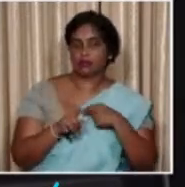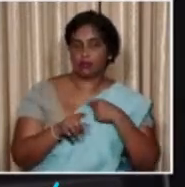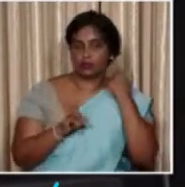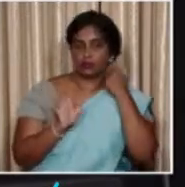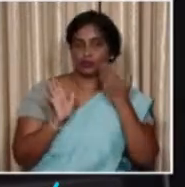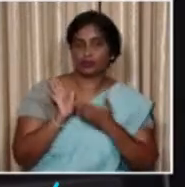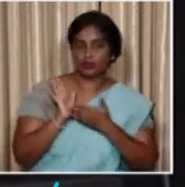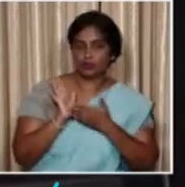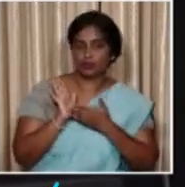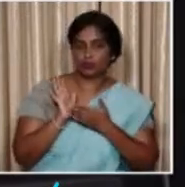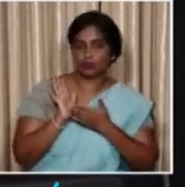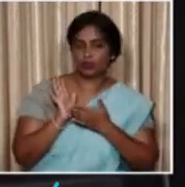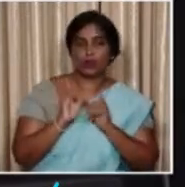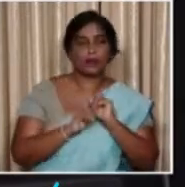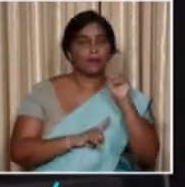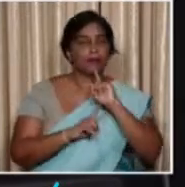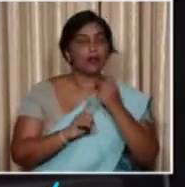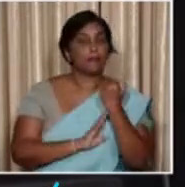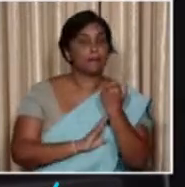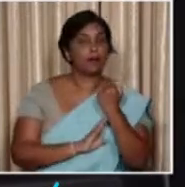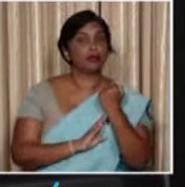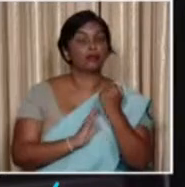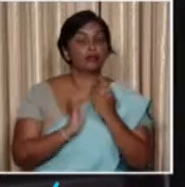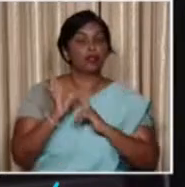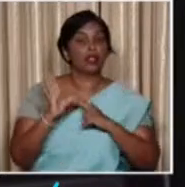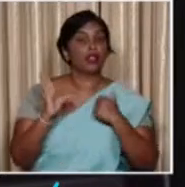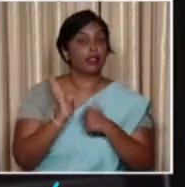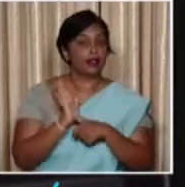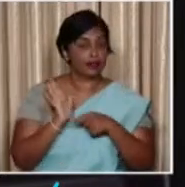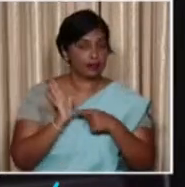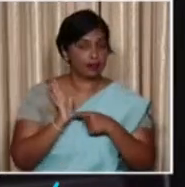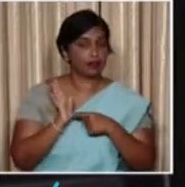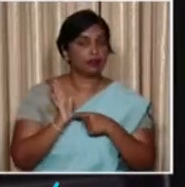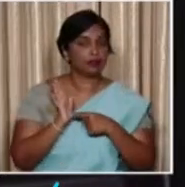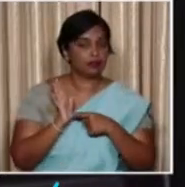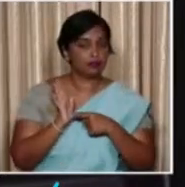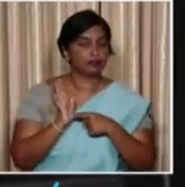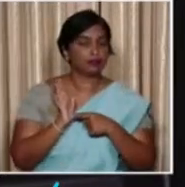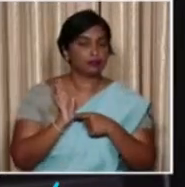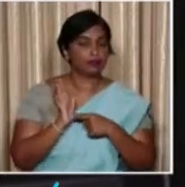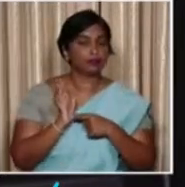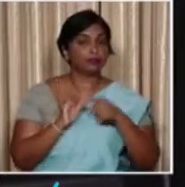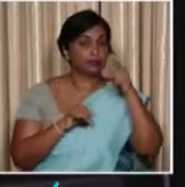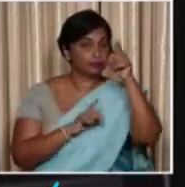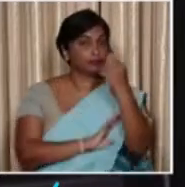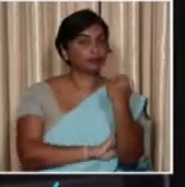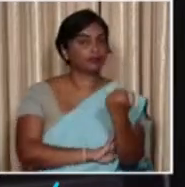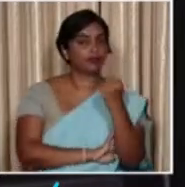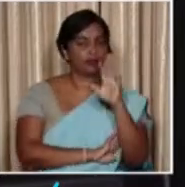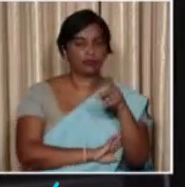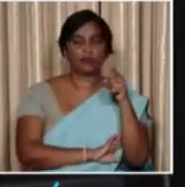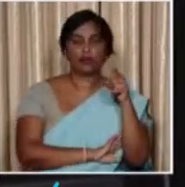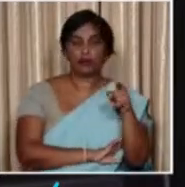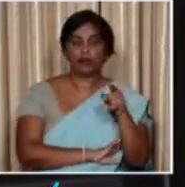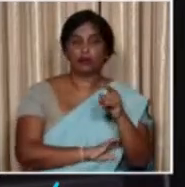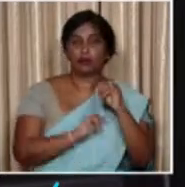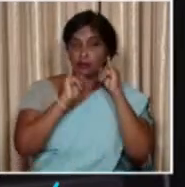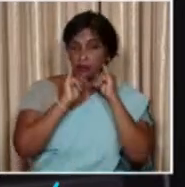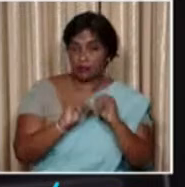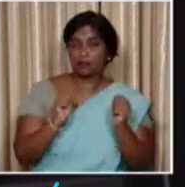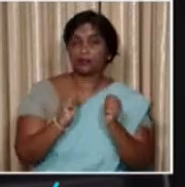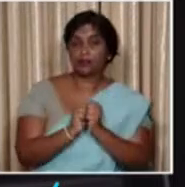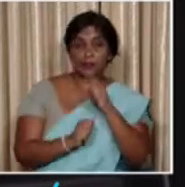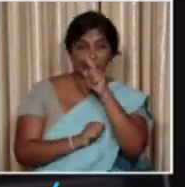විදිහට මේ පාර්ලිමේන්තු බලතලා වරප්‍රසාද පනතේ ඒ පනතේ කරු කතානායකතුමනි ඔබට තුමාට බලය තියෙනවා මේ විෂමාචාරය කර